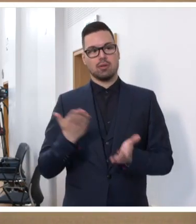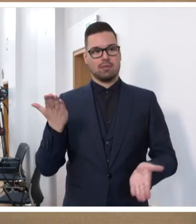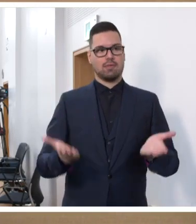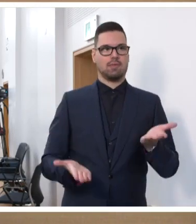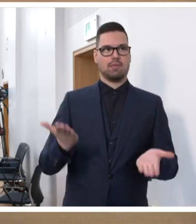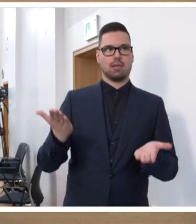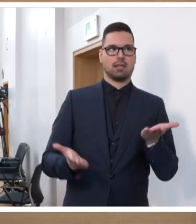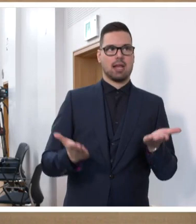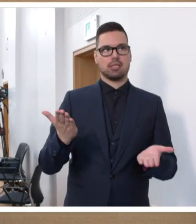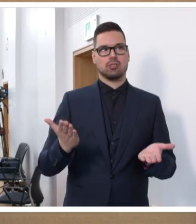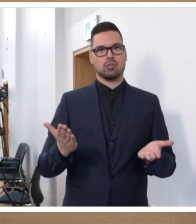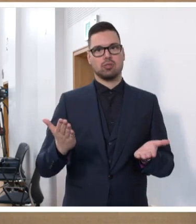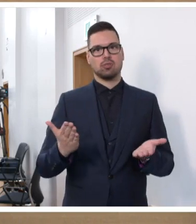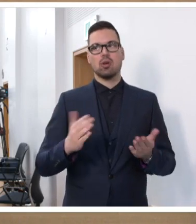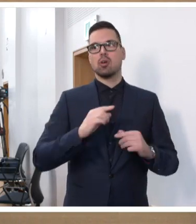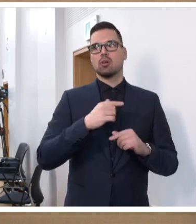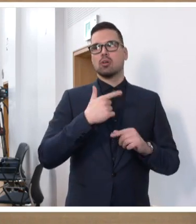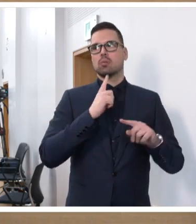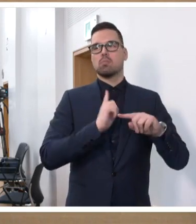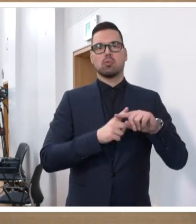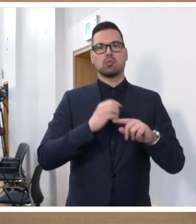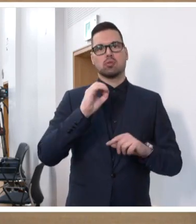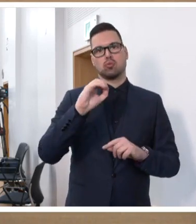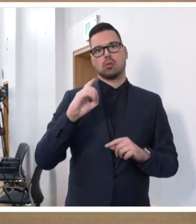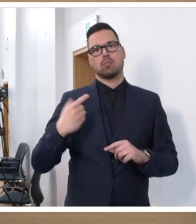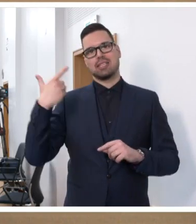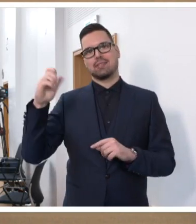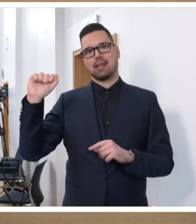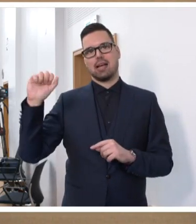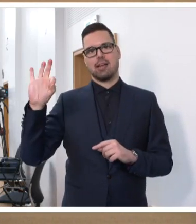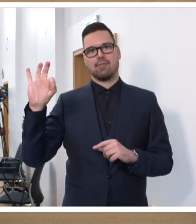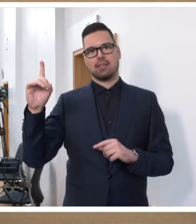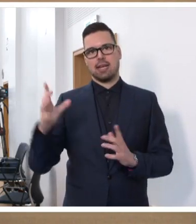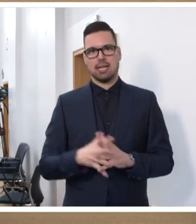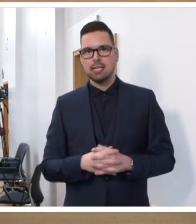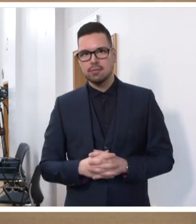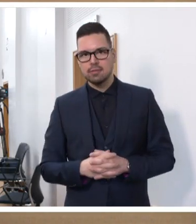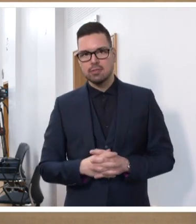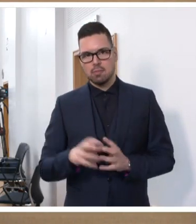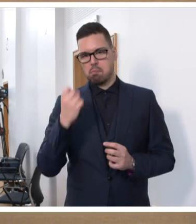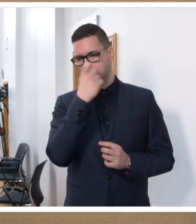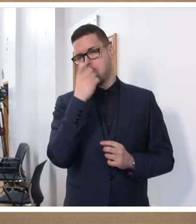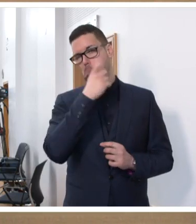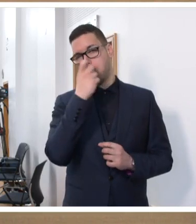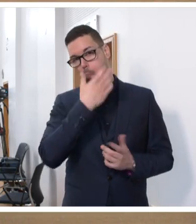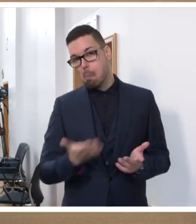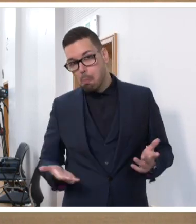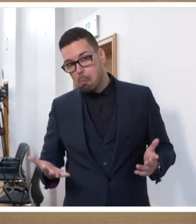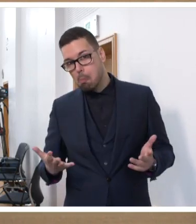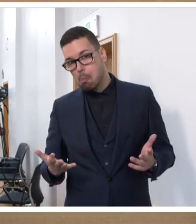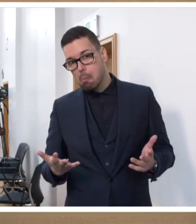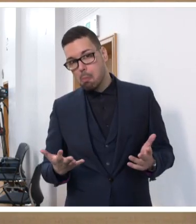dazu magere plus 0,2% für die AfD den Wert der sonstigen ergibt, die die 5%-Hürde nicht geschafft